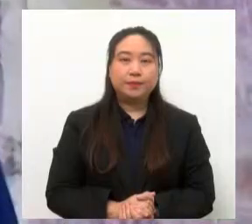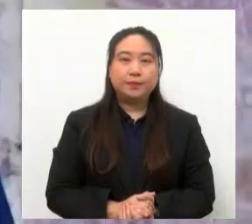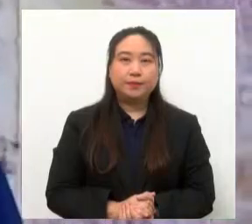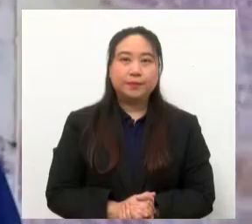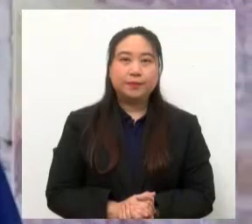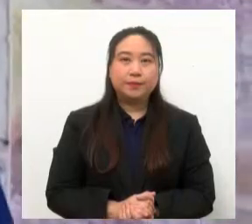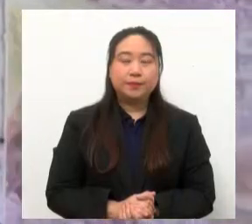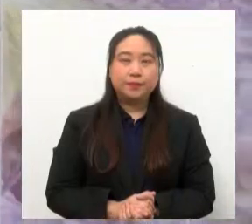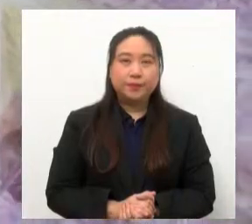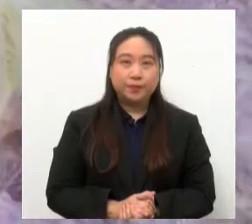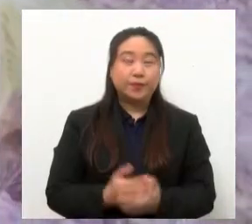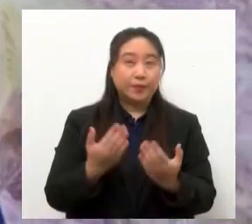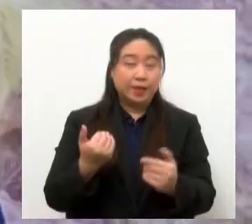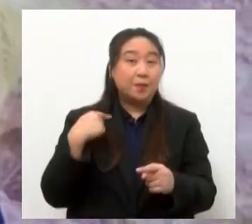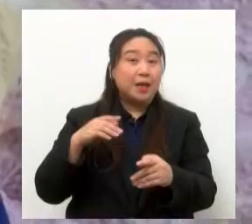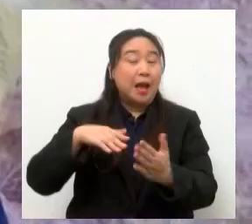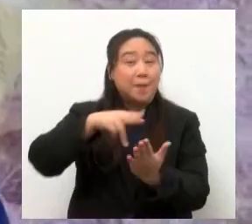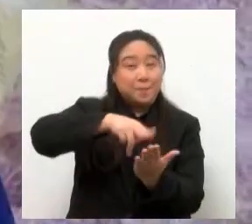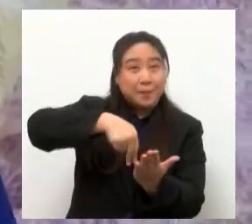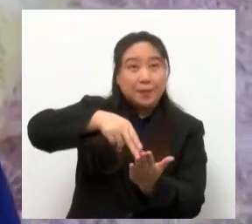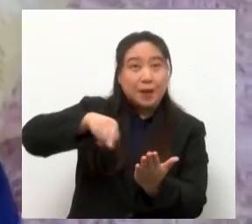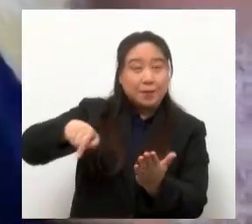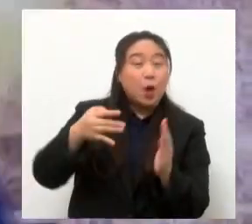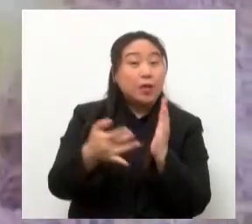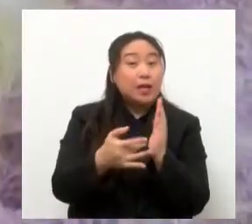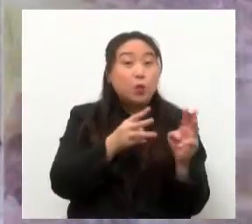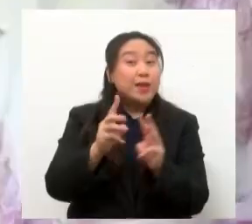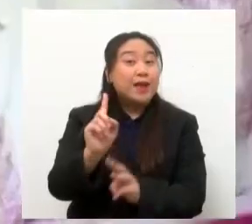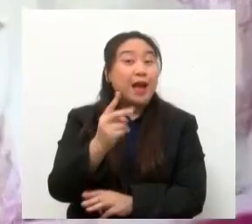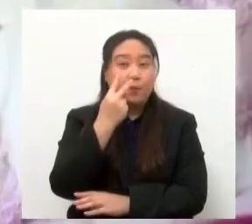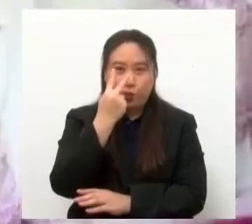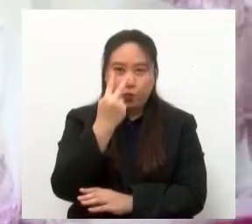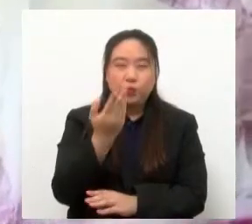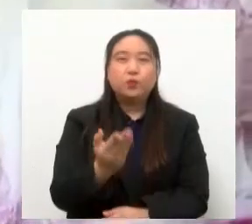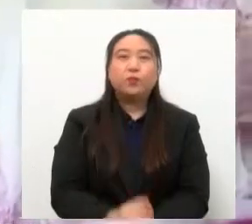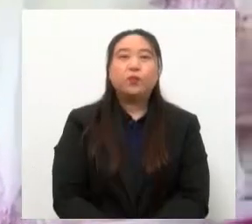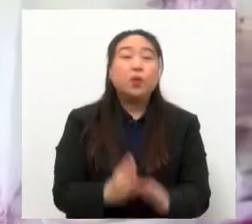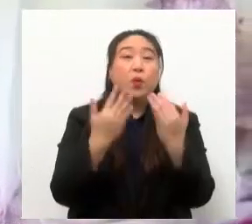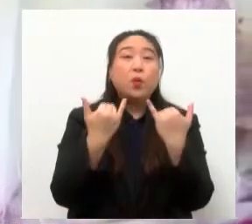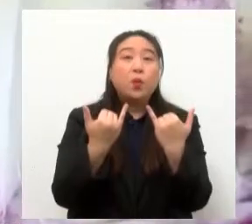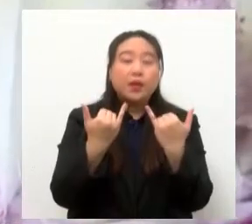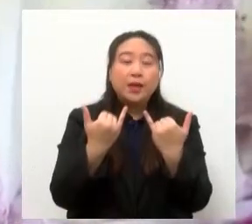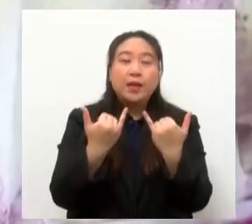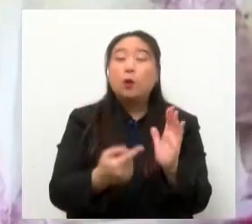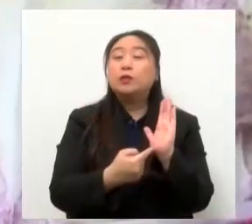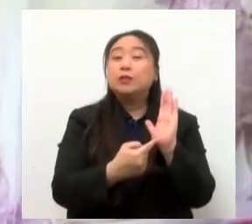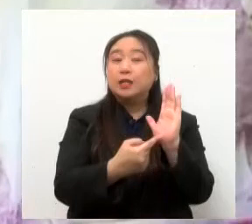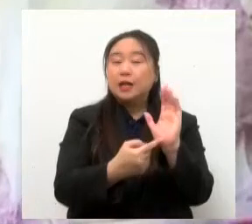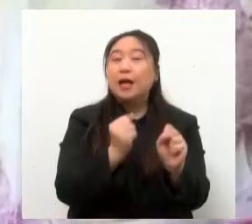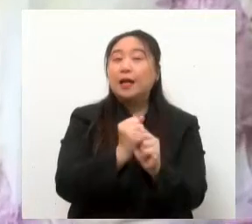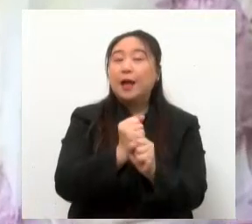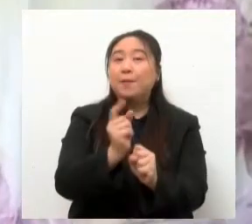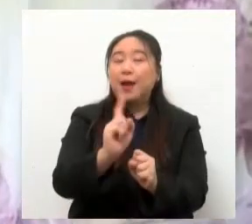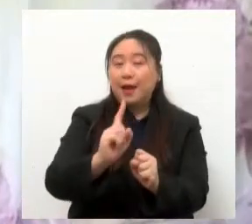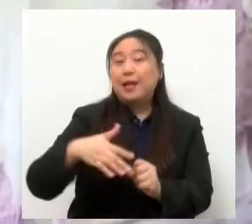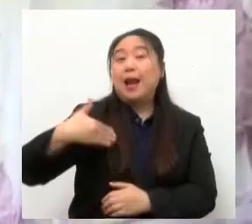อีโคฟินมีกี่เทคนิคแต่ละเทคนิคทำอย่างไรบ้างไปดูกันเลยค่ะ วันนี้เราขอเสนอการสร้างลายผ้าด้วยการผงสีนะ